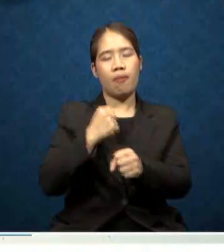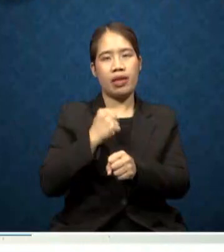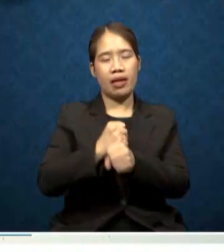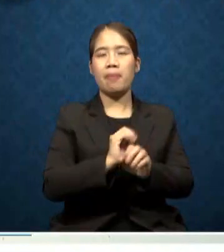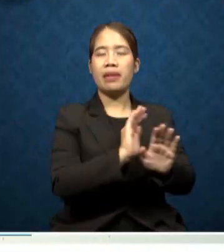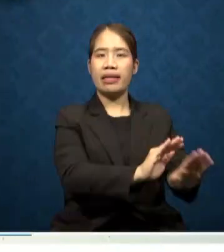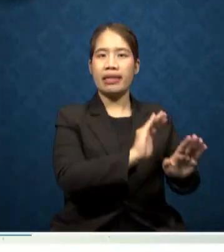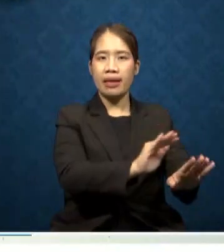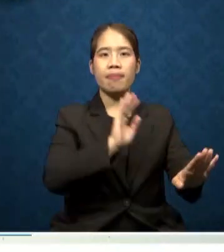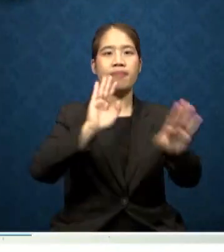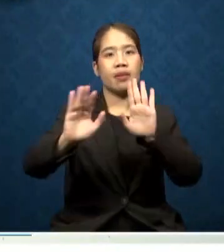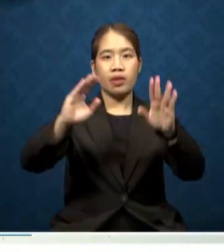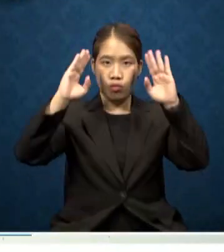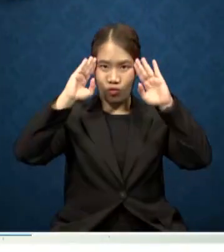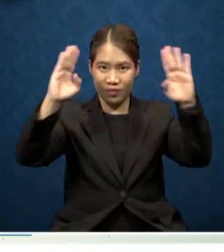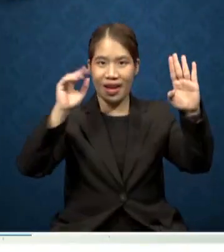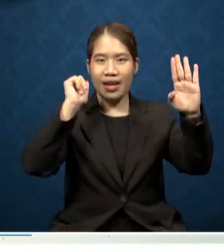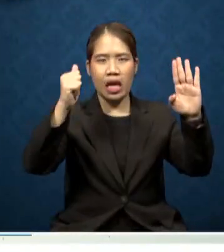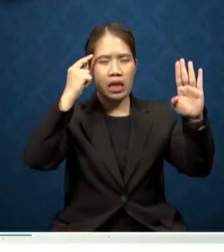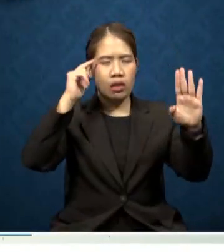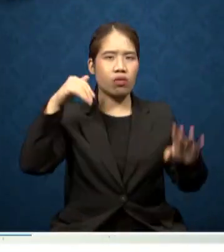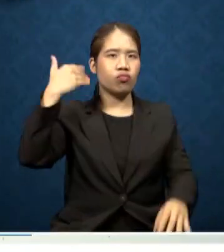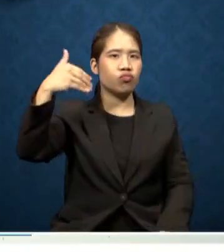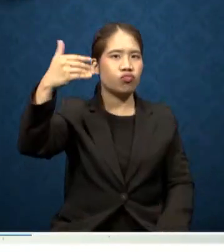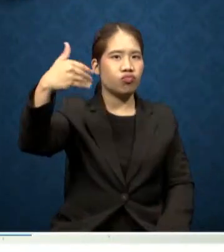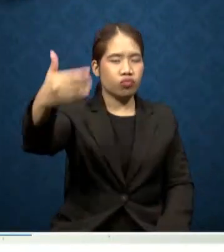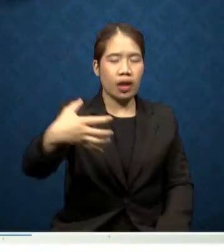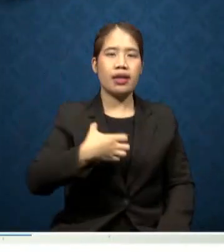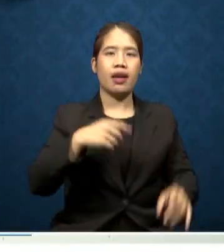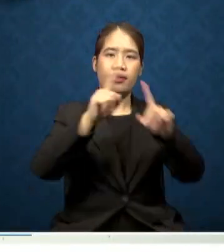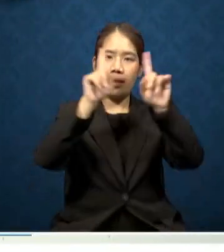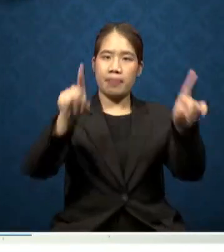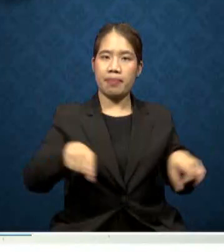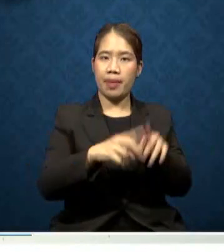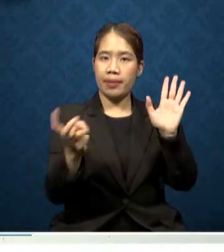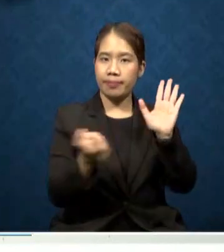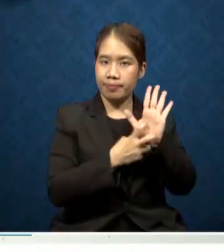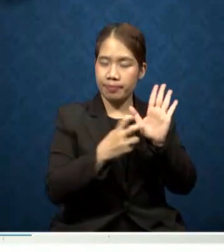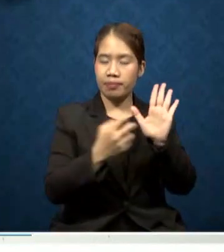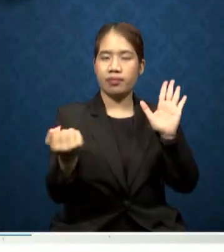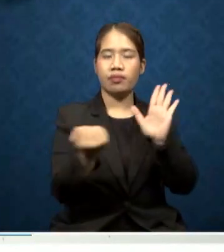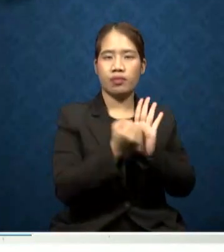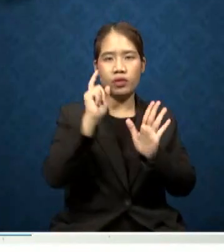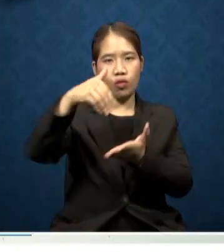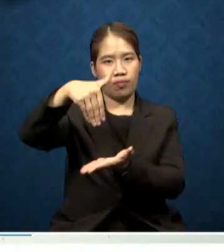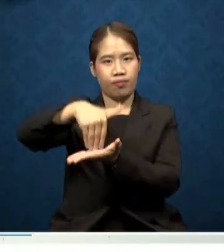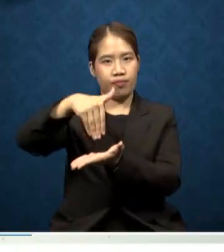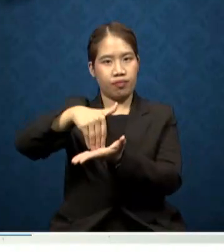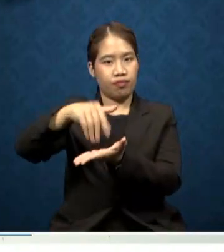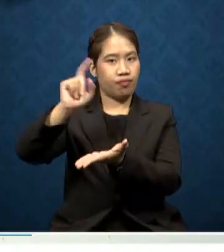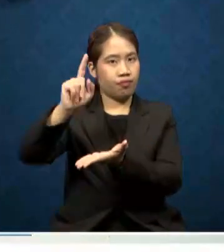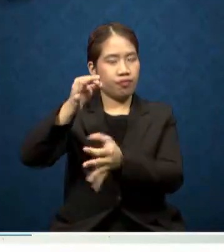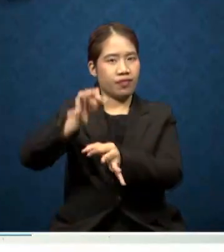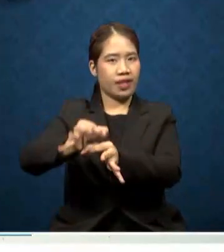เอ่อเทียบประสบการณ์ให้เขาแล้ววันนึงเขาอยากจะได้ใบประกาศปวชปวสจะต้องมีหน่วยงานกลางก็คือเครดิตแบงค์เนี่ยจะเป็น